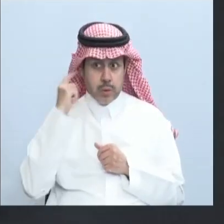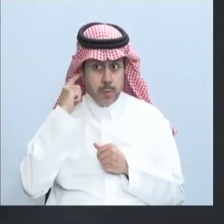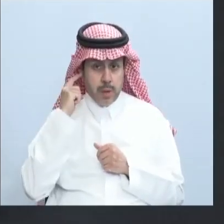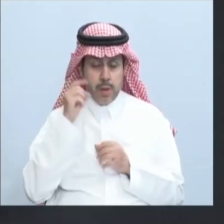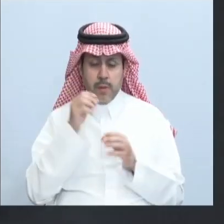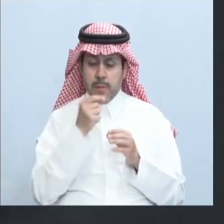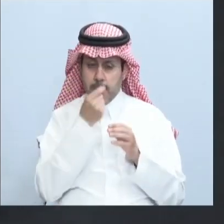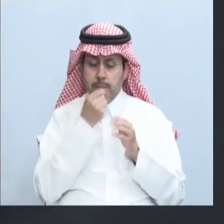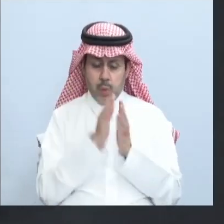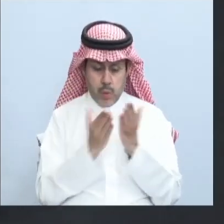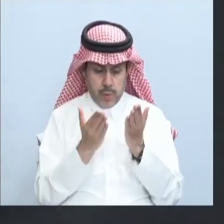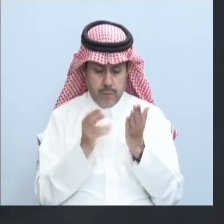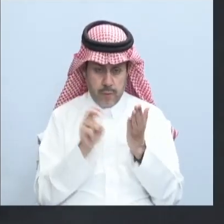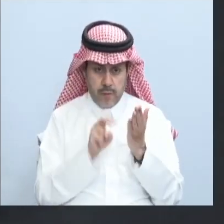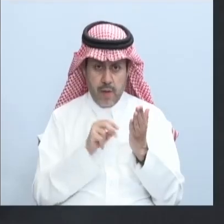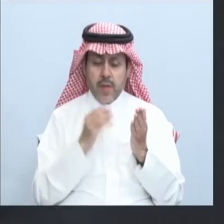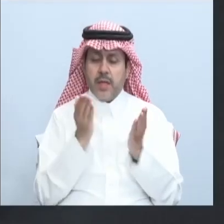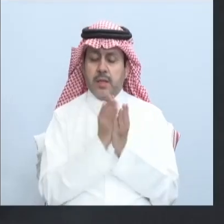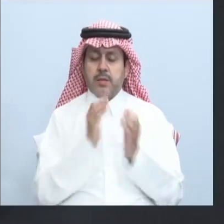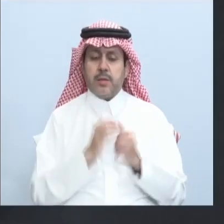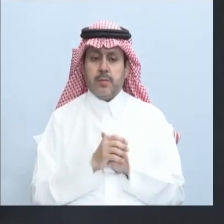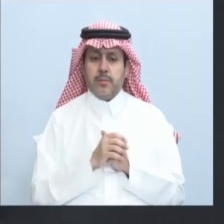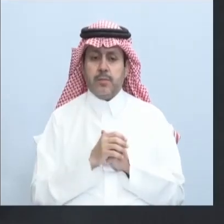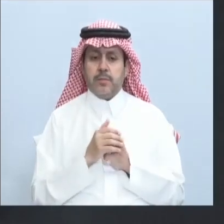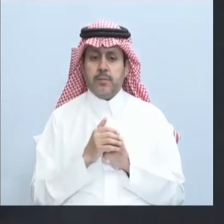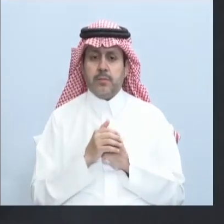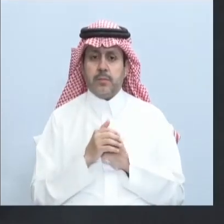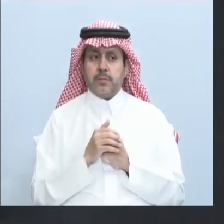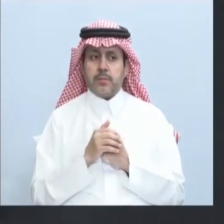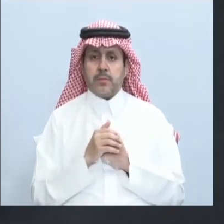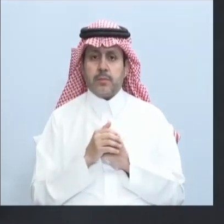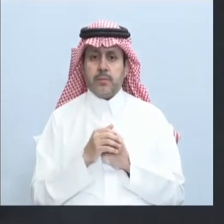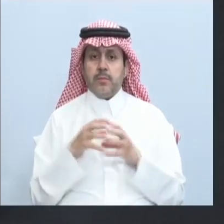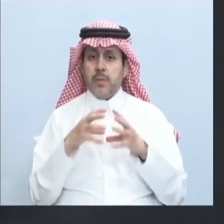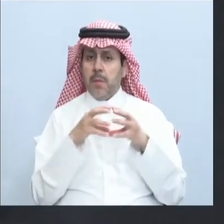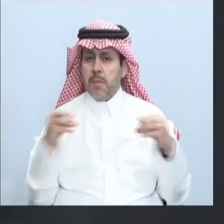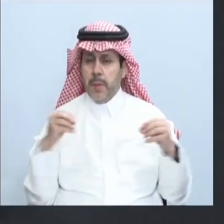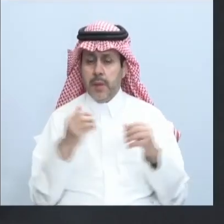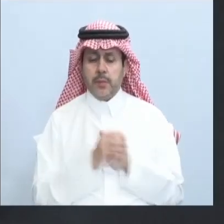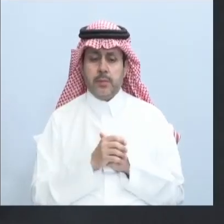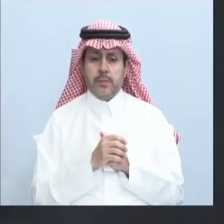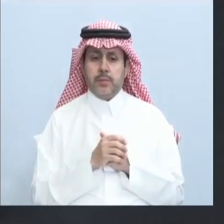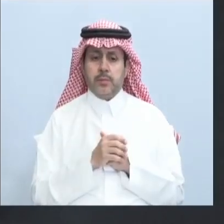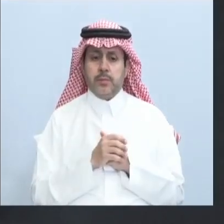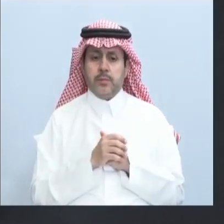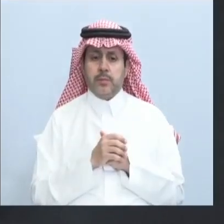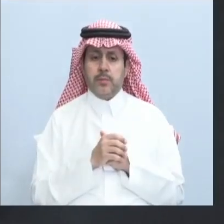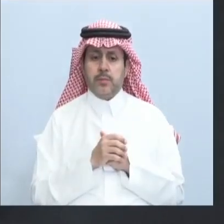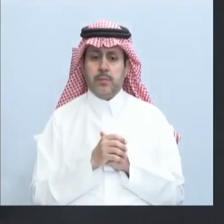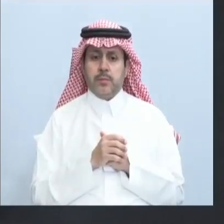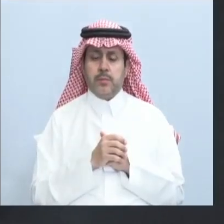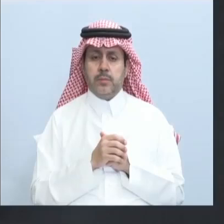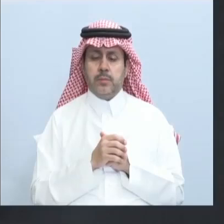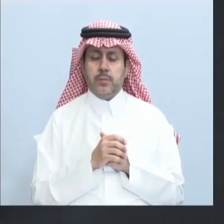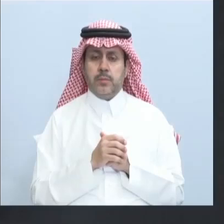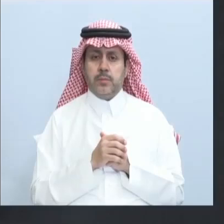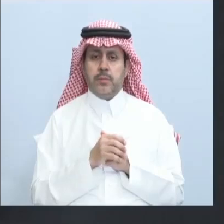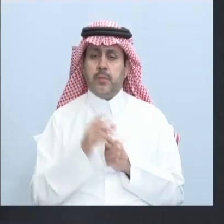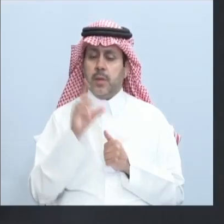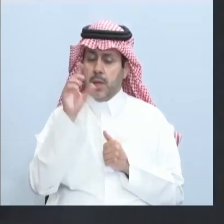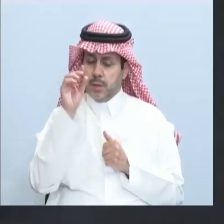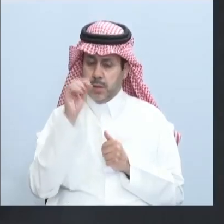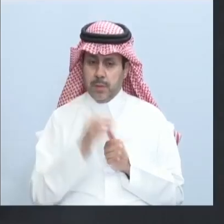الكتاب لهذا المعنى الاجمالي لهذه الايات ما المراد بالصفح الجميل